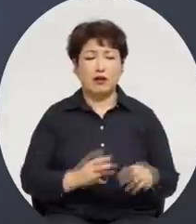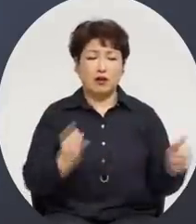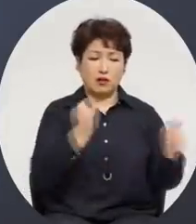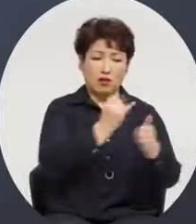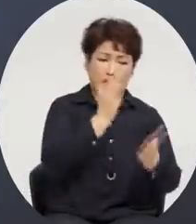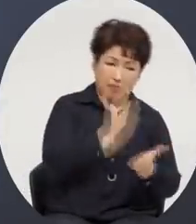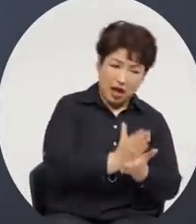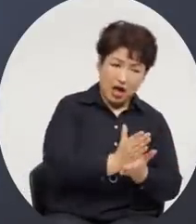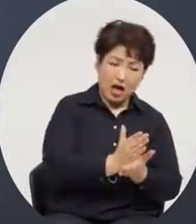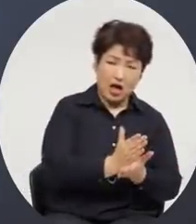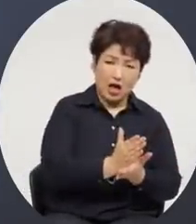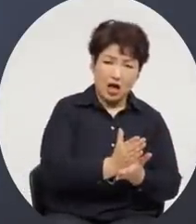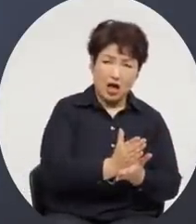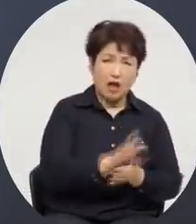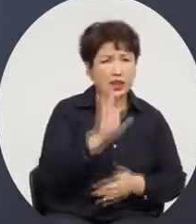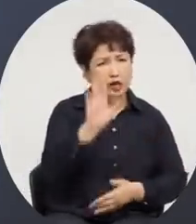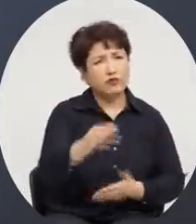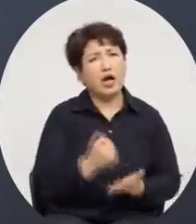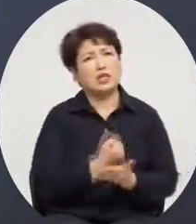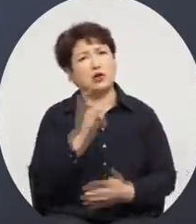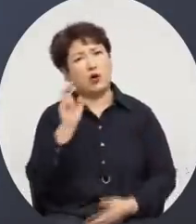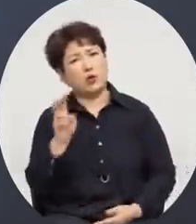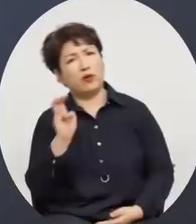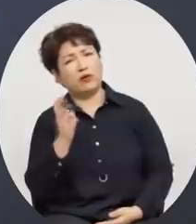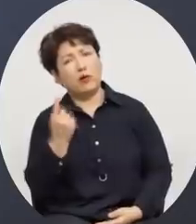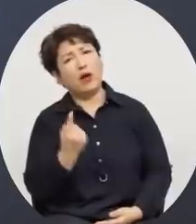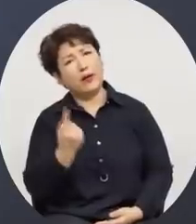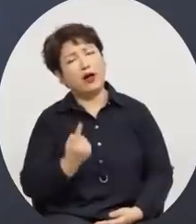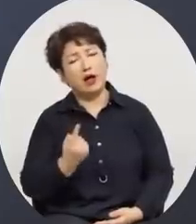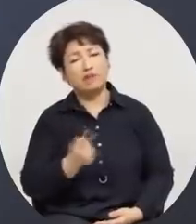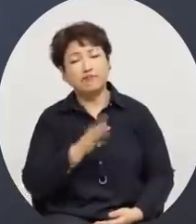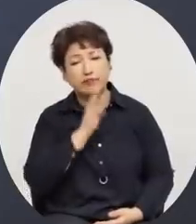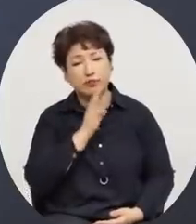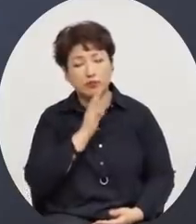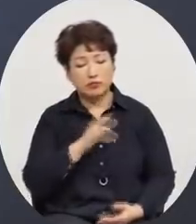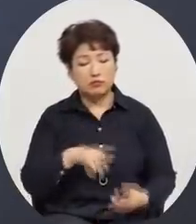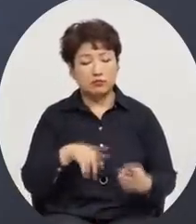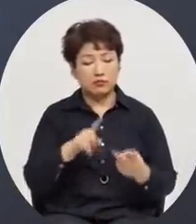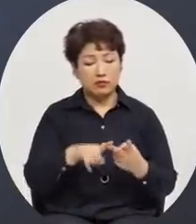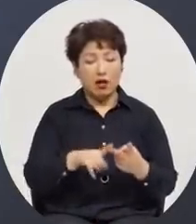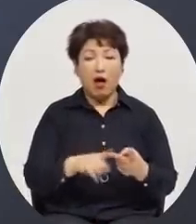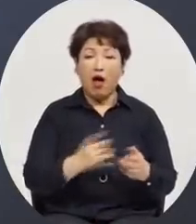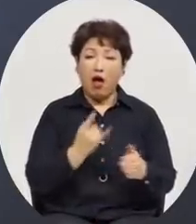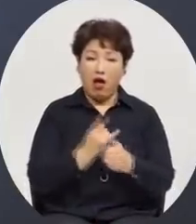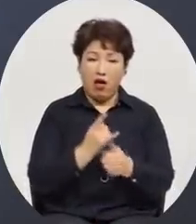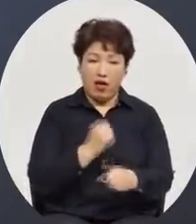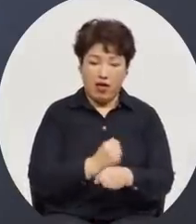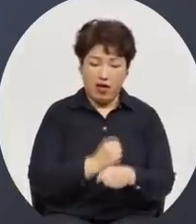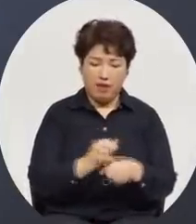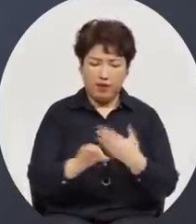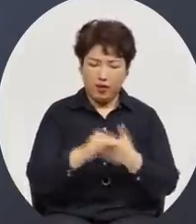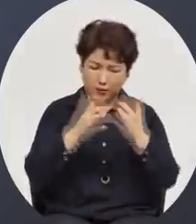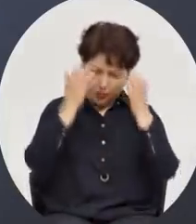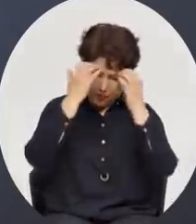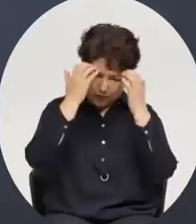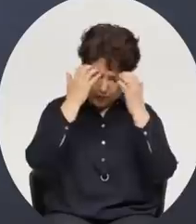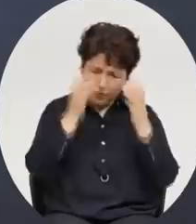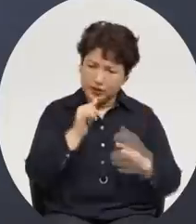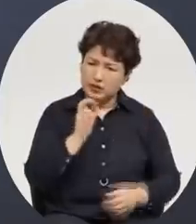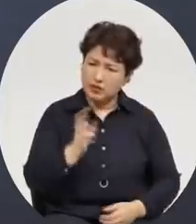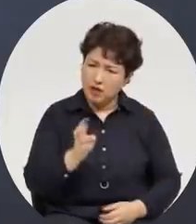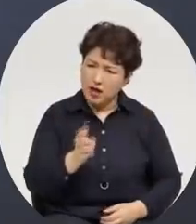결혼 안 한다 선택하면 아쉬움을 딱 각오하고 한다 하면 닥칠 일을 딱 각오해가 닥쳤을 때